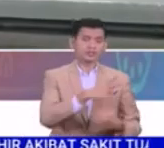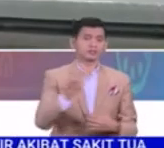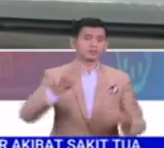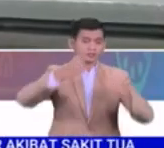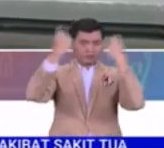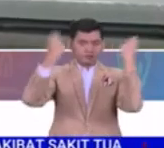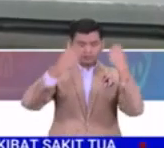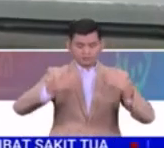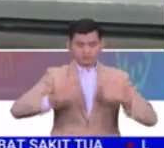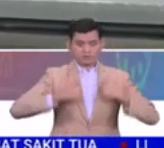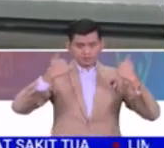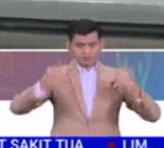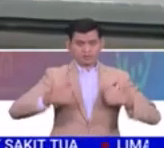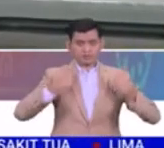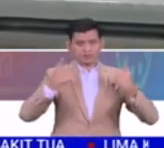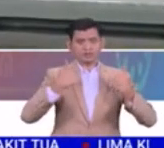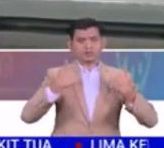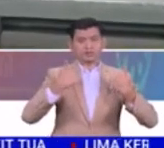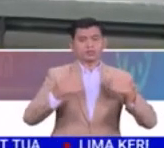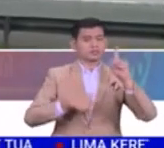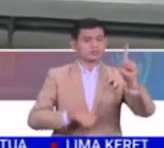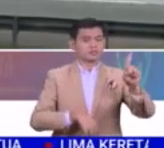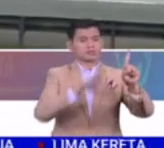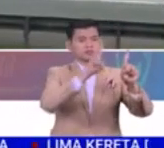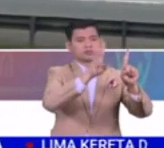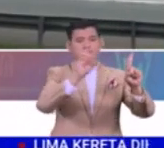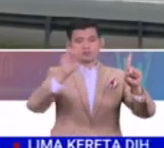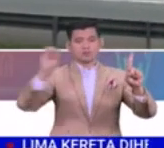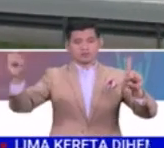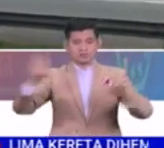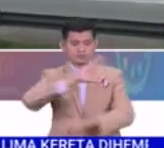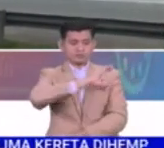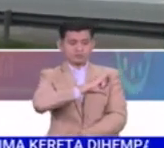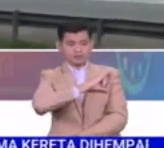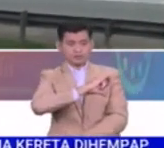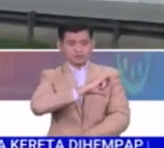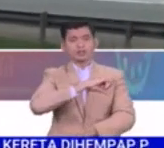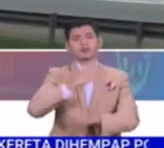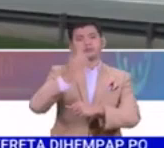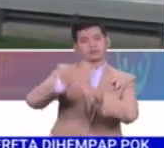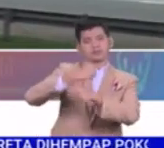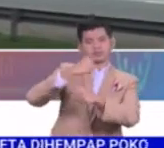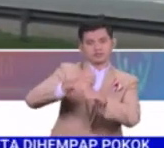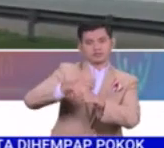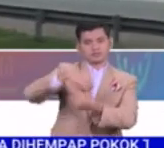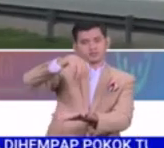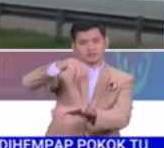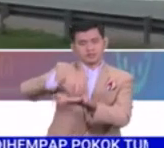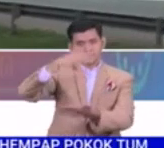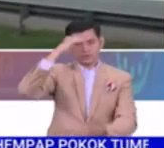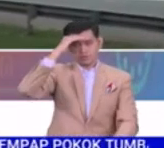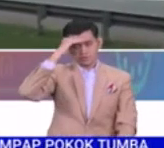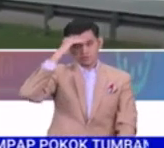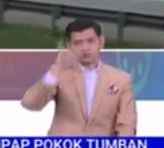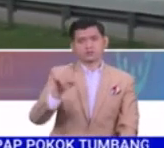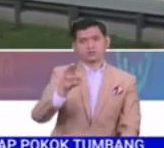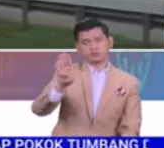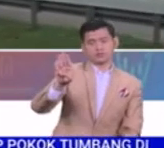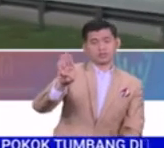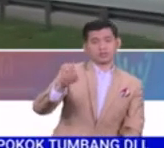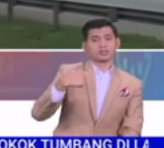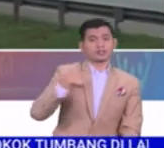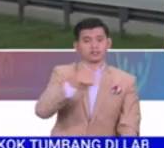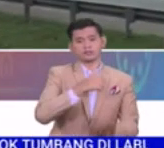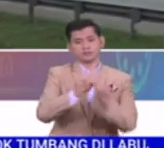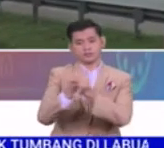Raya, kira-kira 1,600 anggota polis ditugaskan di Johor. Dan untuk mengetahui dengan lebih lanjut, kita bersama dengan